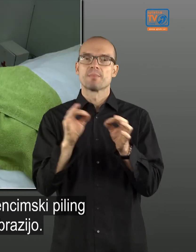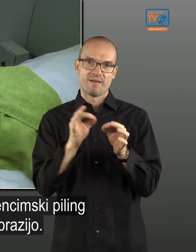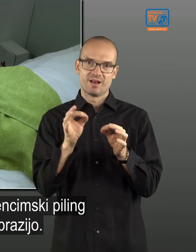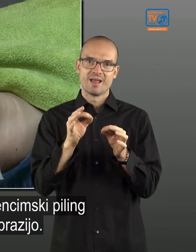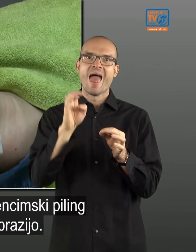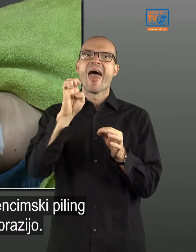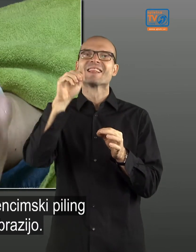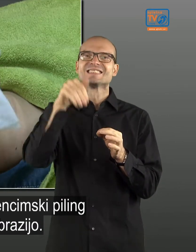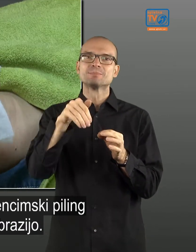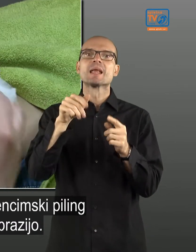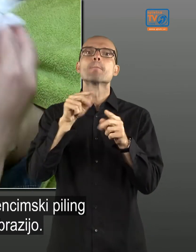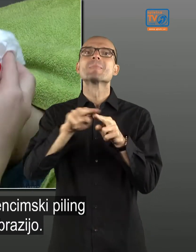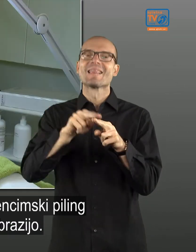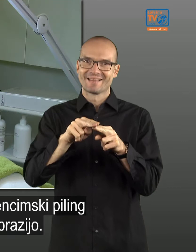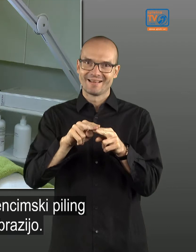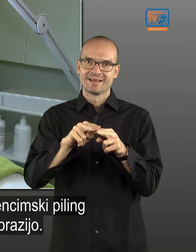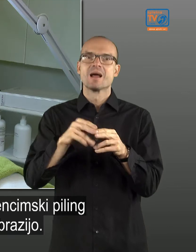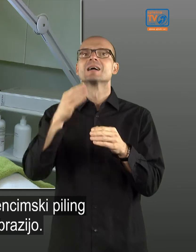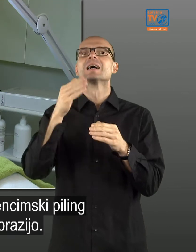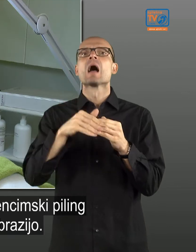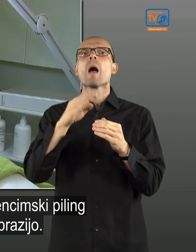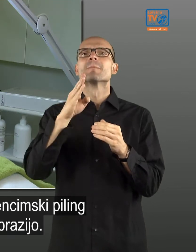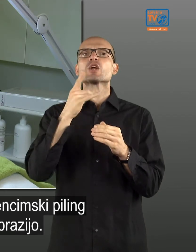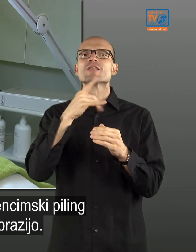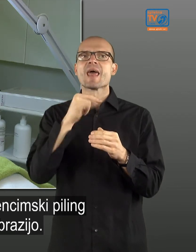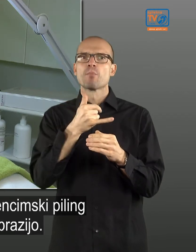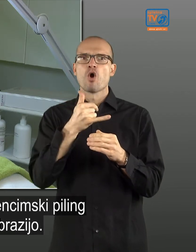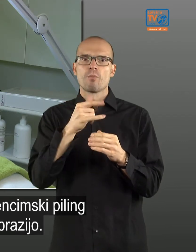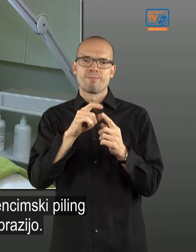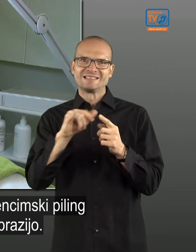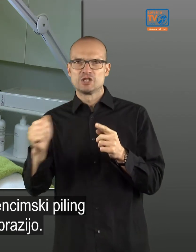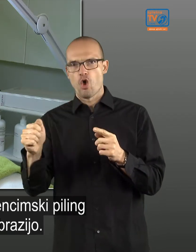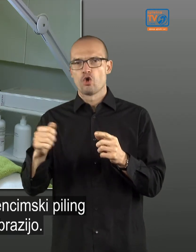pripravili encimski piling za mikrodermoabrazijo.